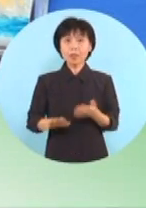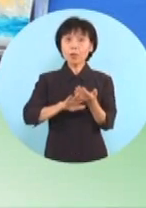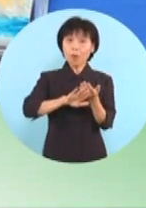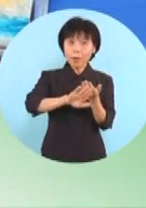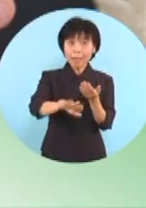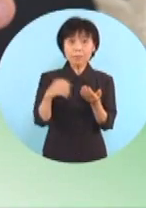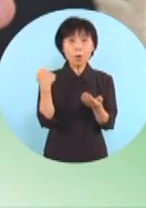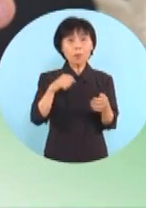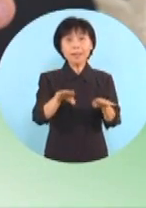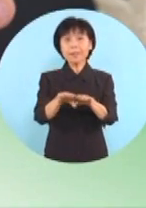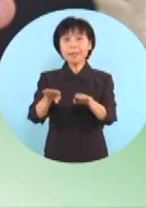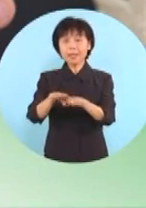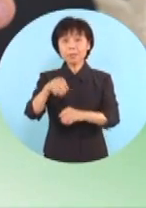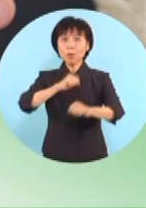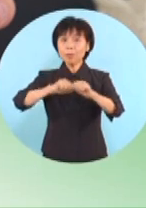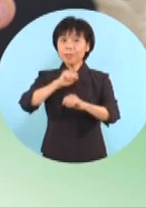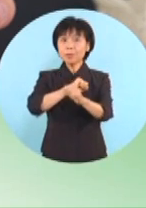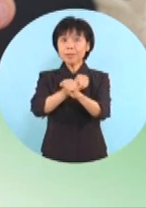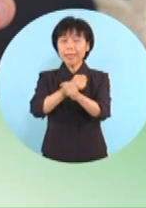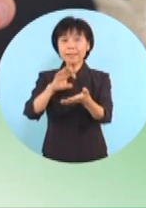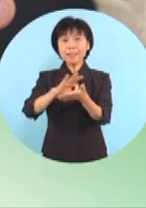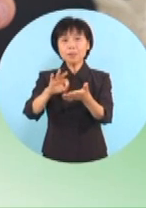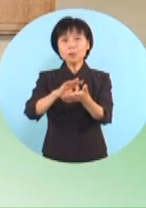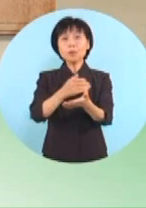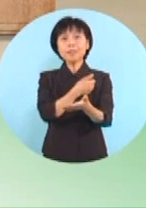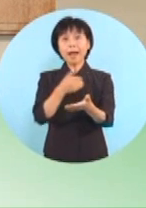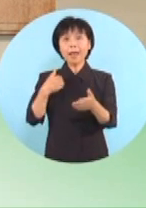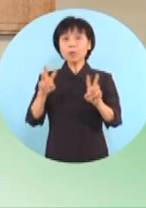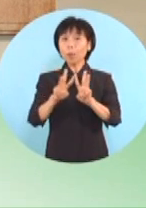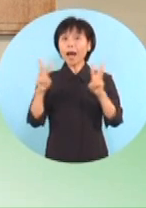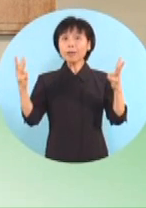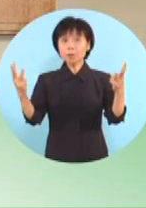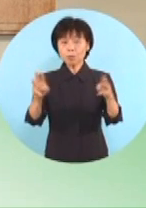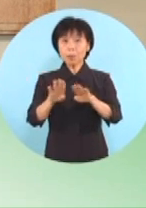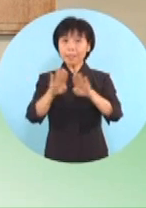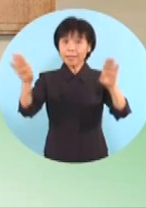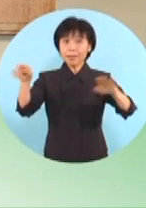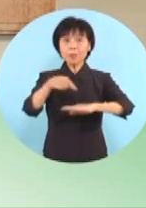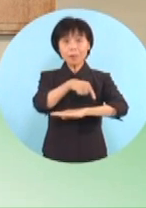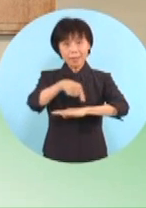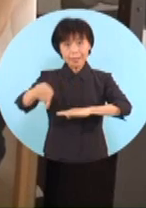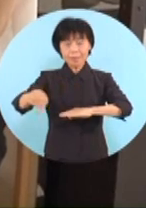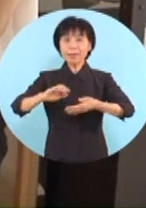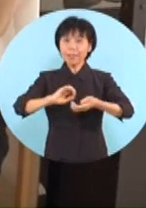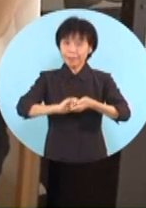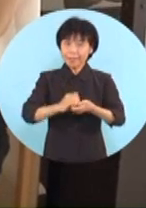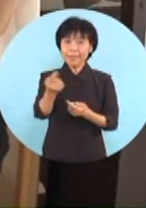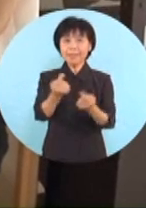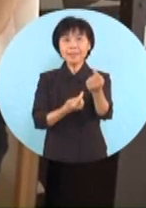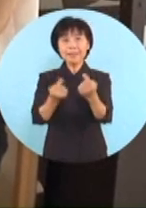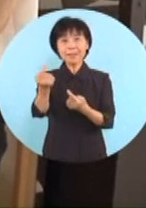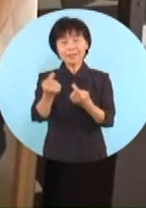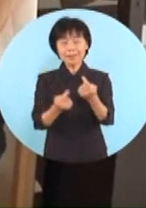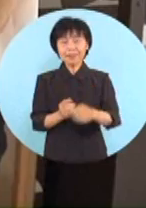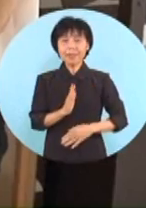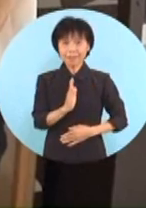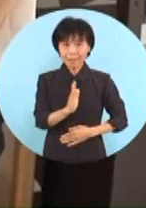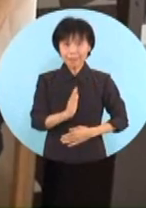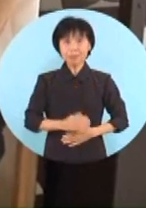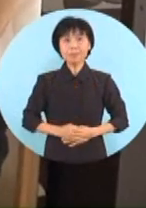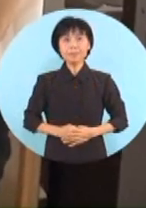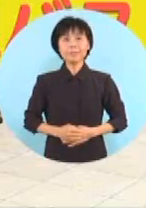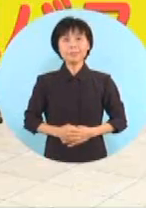他にも夏休みの自由研究に役立つワークショップも開催していますので、ぜひご来館いただけると嬉しい